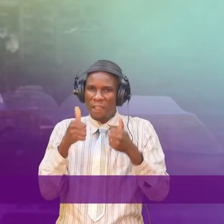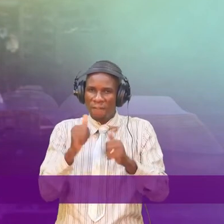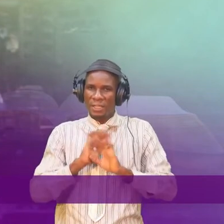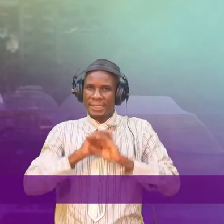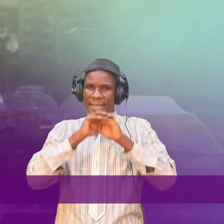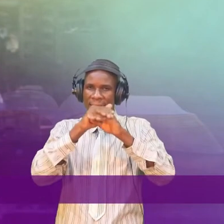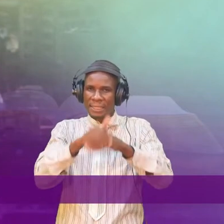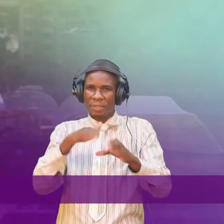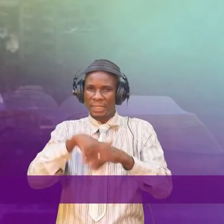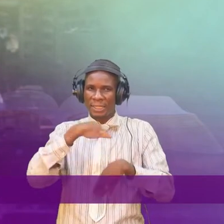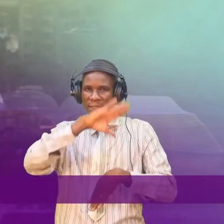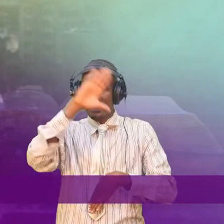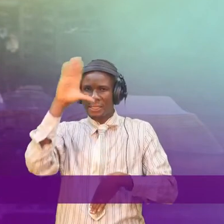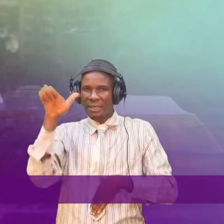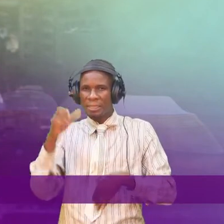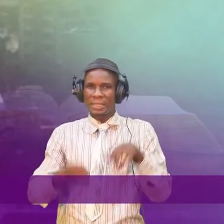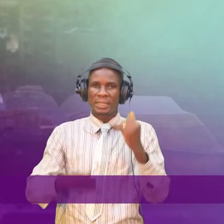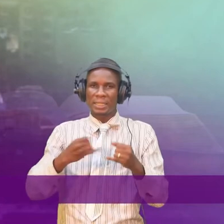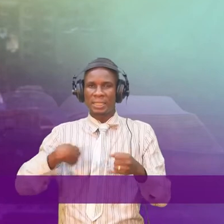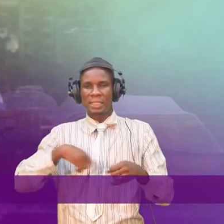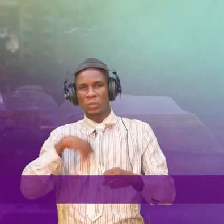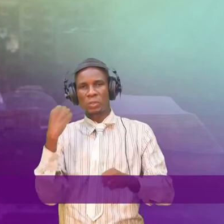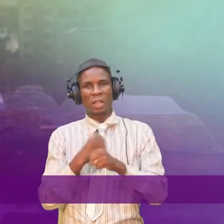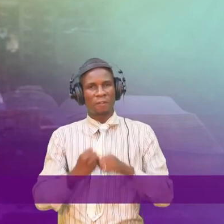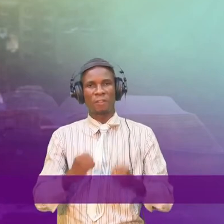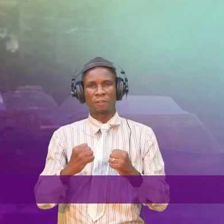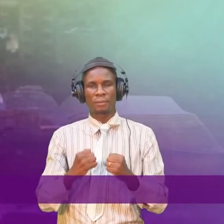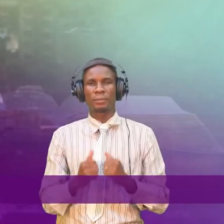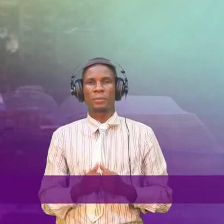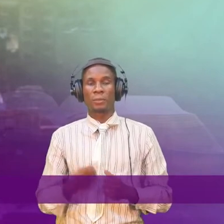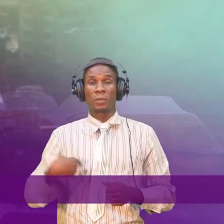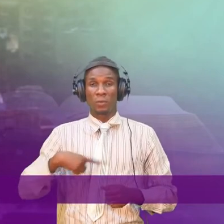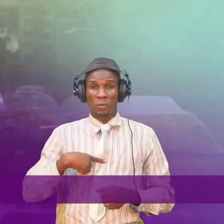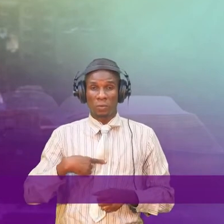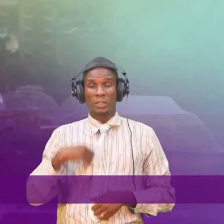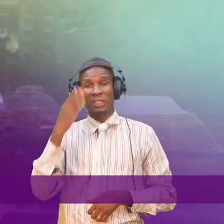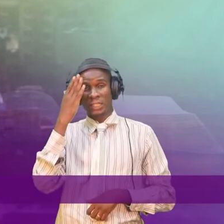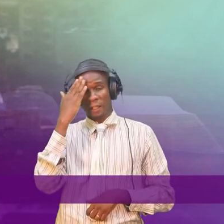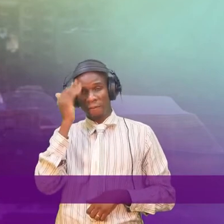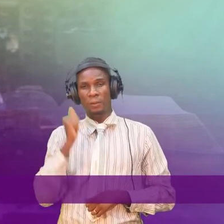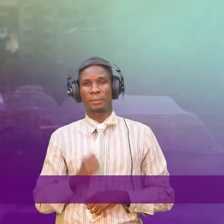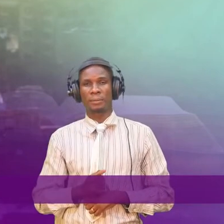Haiwezekane mtu kufika mbinguni kwa mawazo yake na nguvu zake mwenyewe.